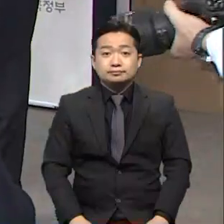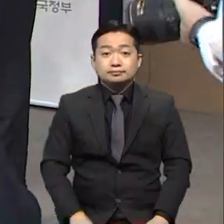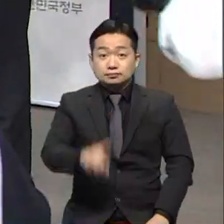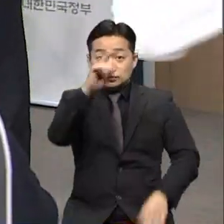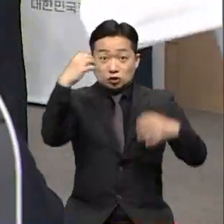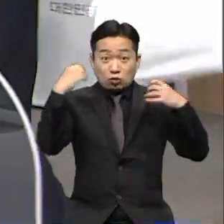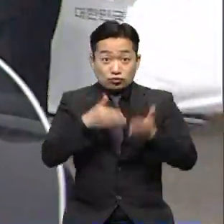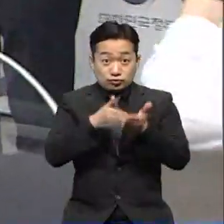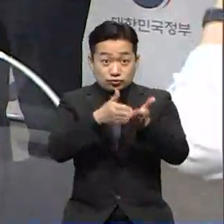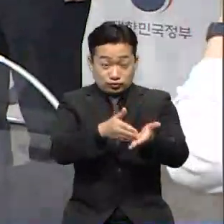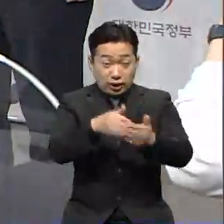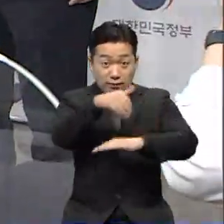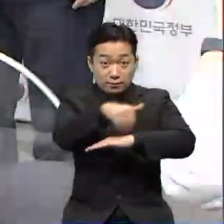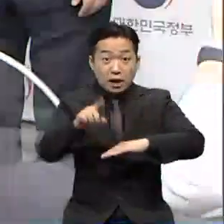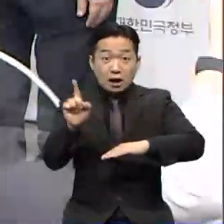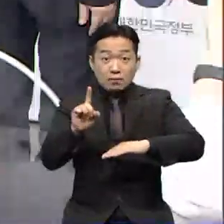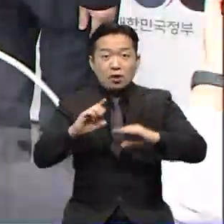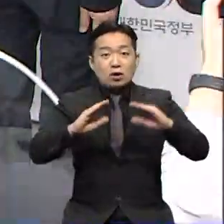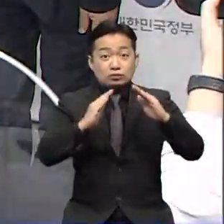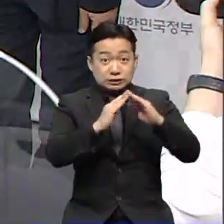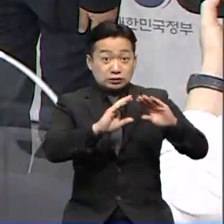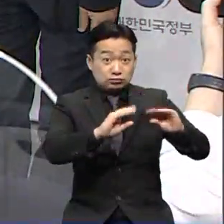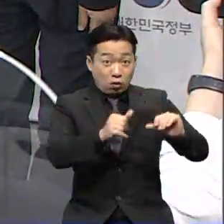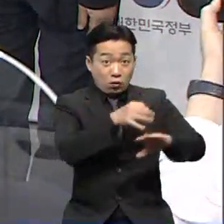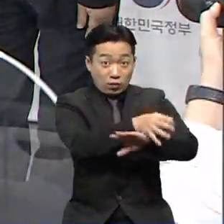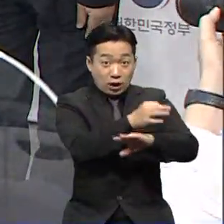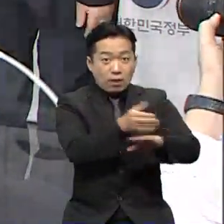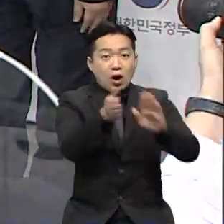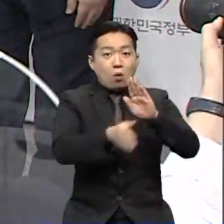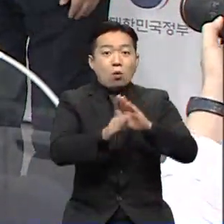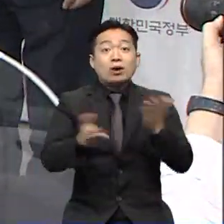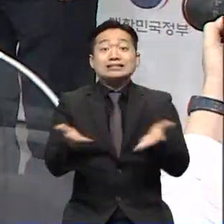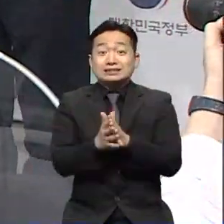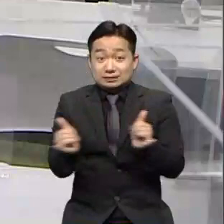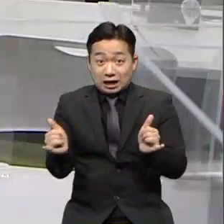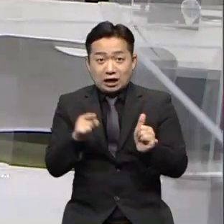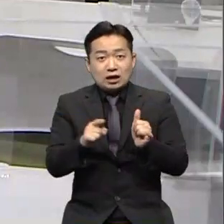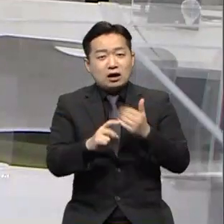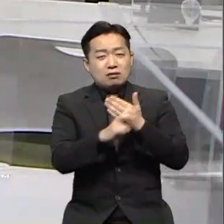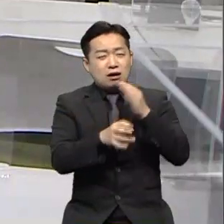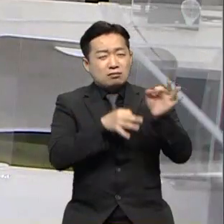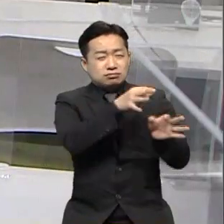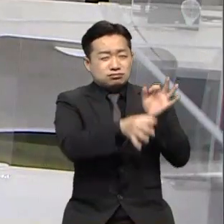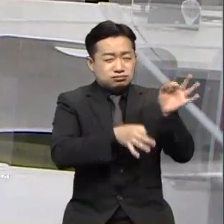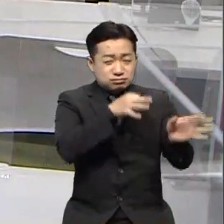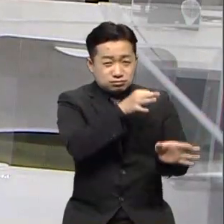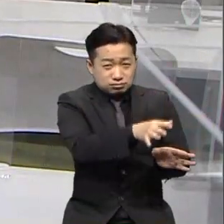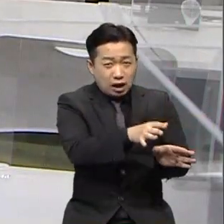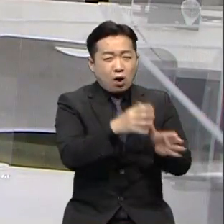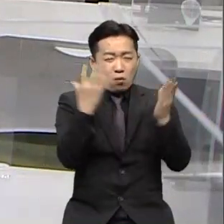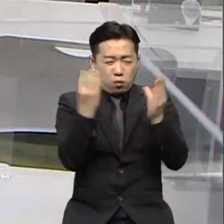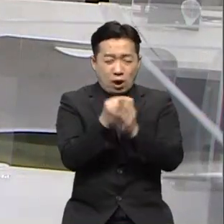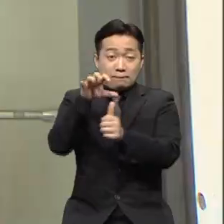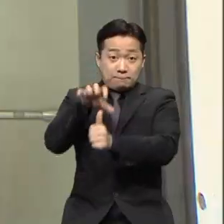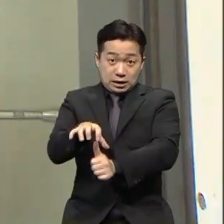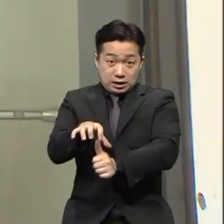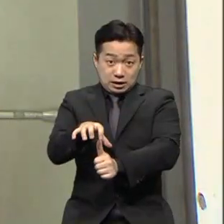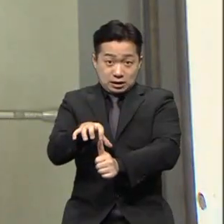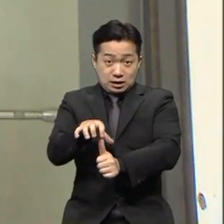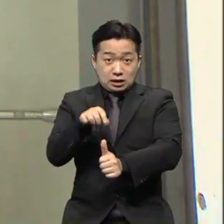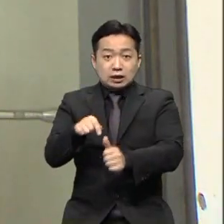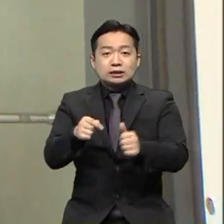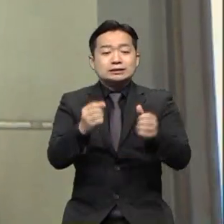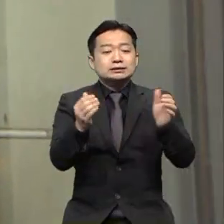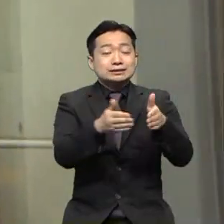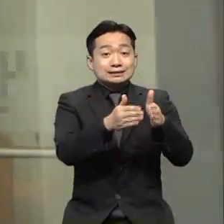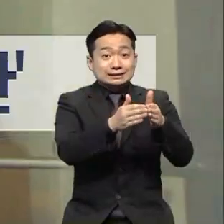정부가 내놓은 대책의 핵심은 부동산 관련 공공부문 종사자들의 투기 가능성 원천 봉쇄입니다. 우선 토지개발과